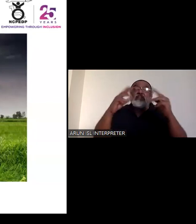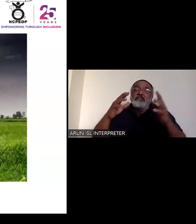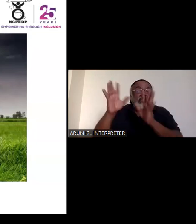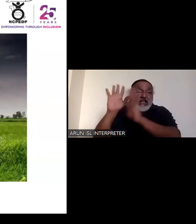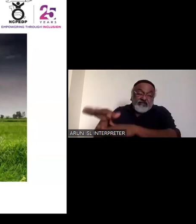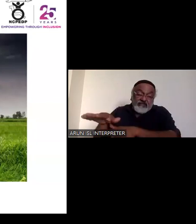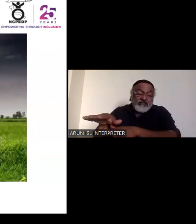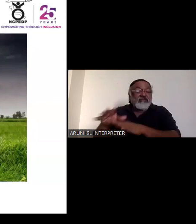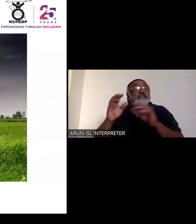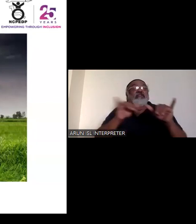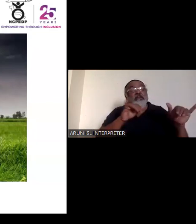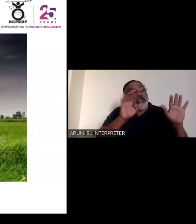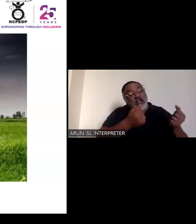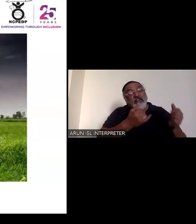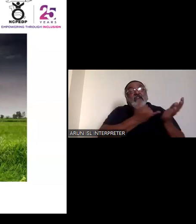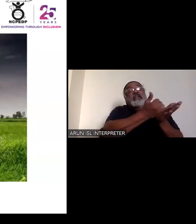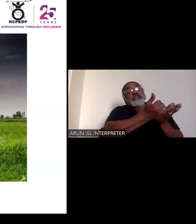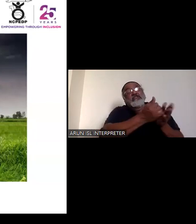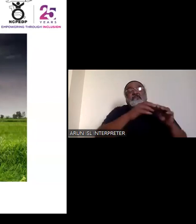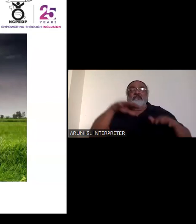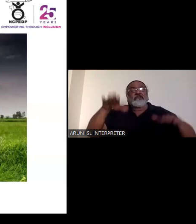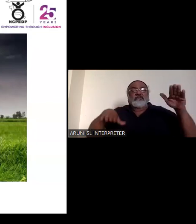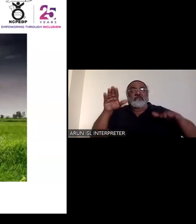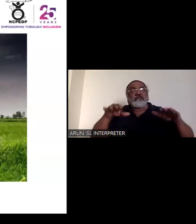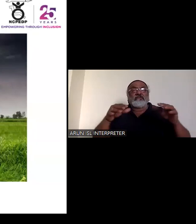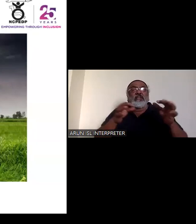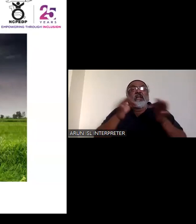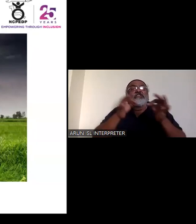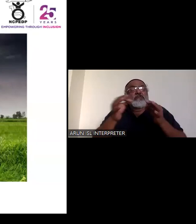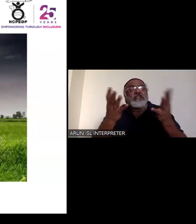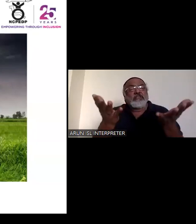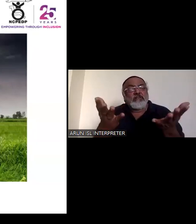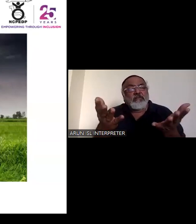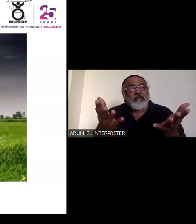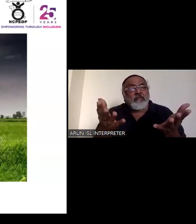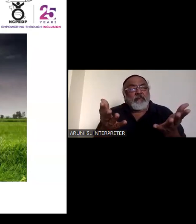rural area. ठीक है? उदाहरण